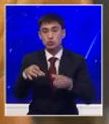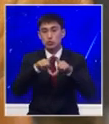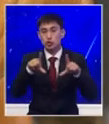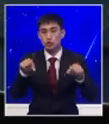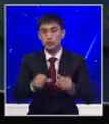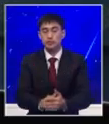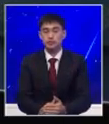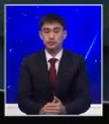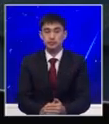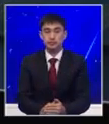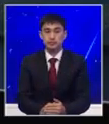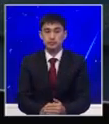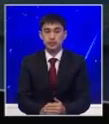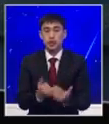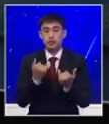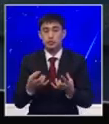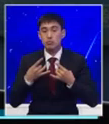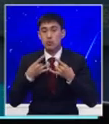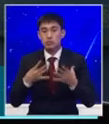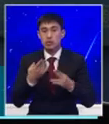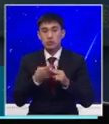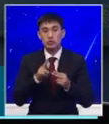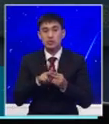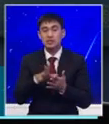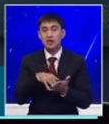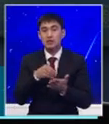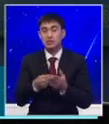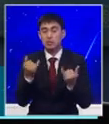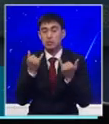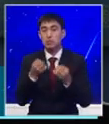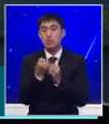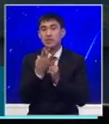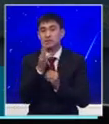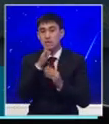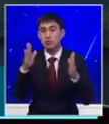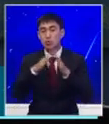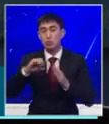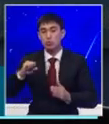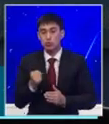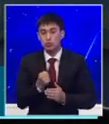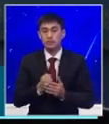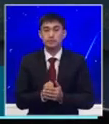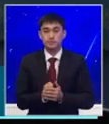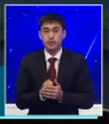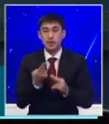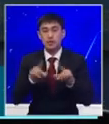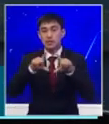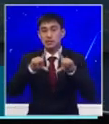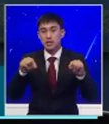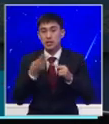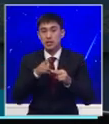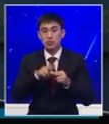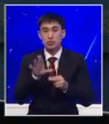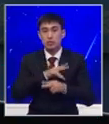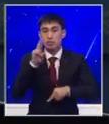учреждений. Сегодня мы отмечаем очень знаковое событие – 15-летие Дома дружбы. Это здание, которое